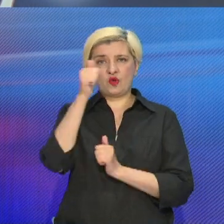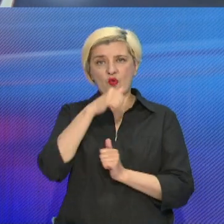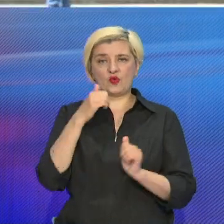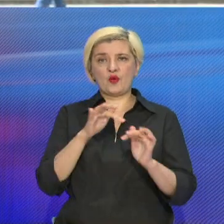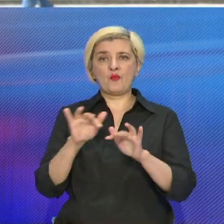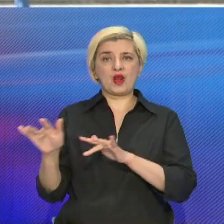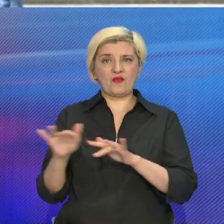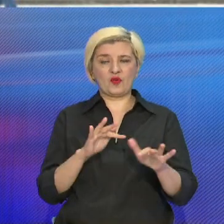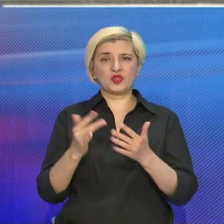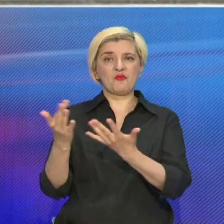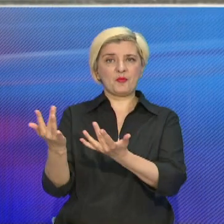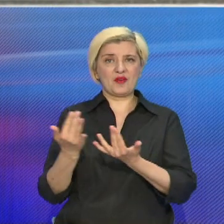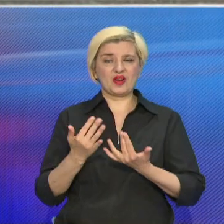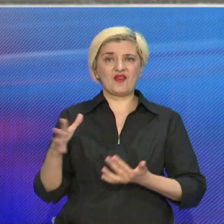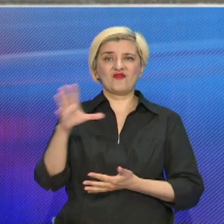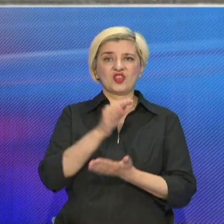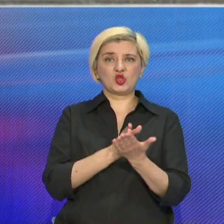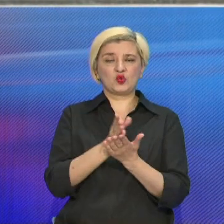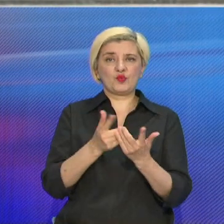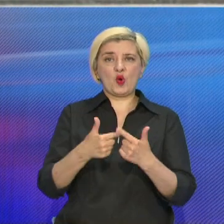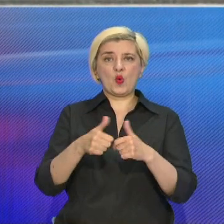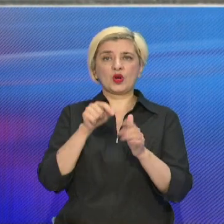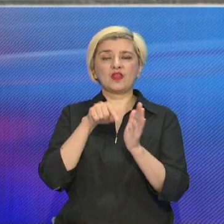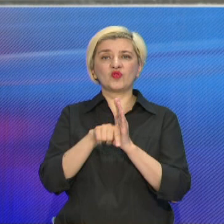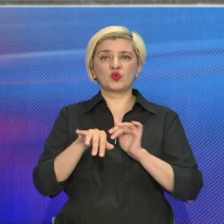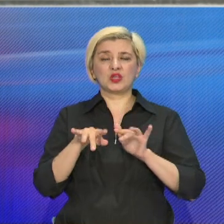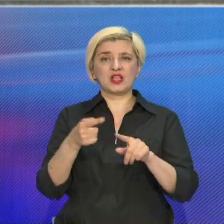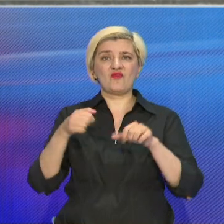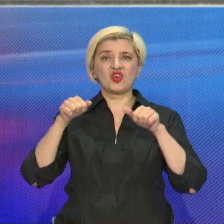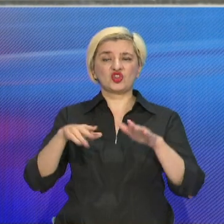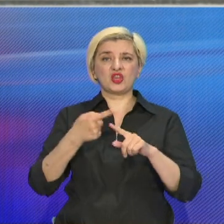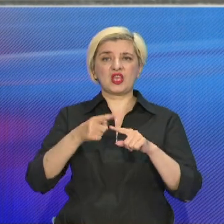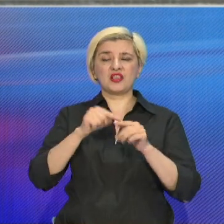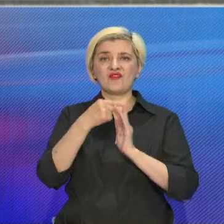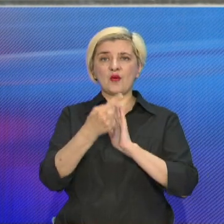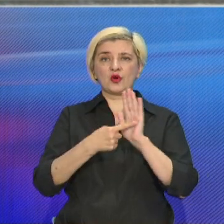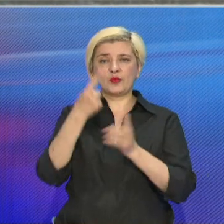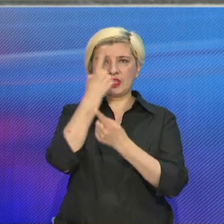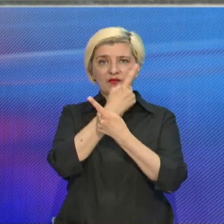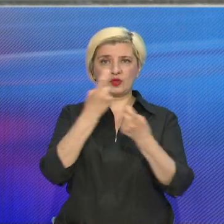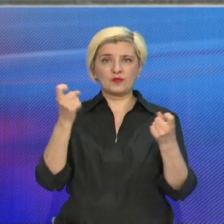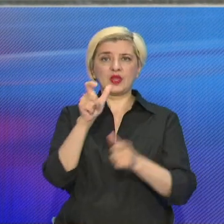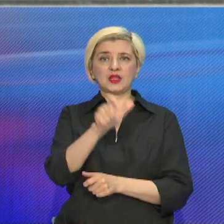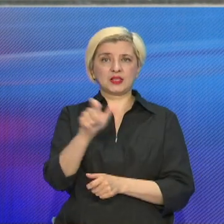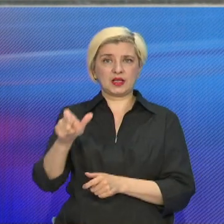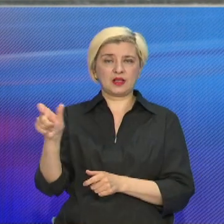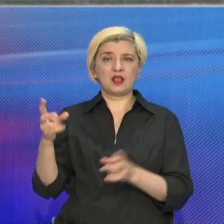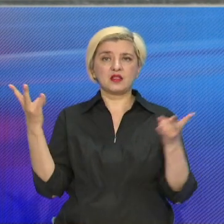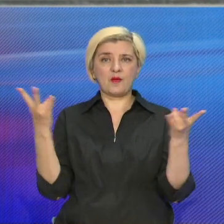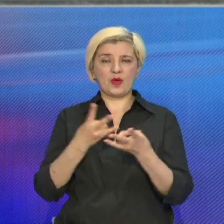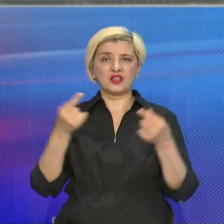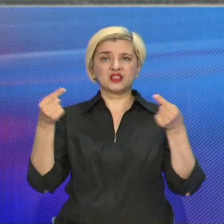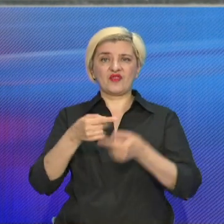органы внутренних дел в решение этих вопросов и доводим до населения в том числе необходимость